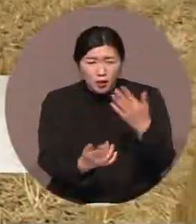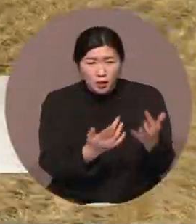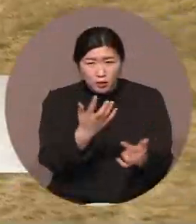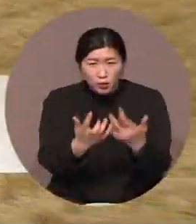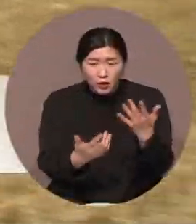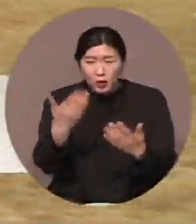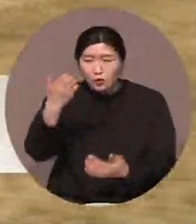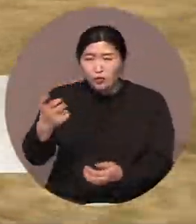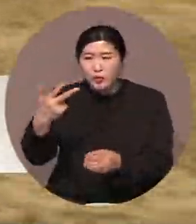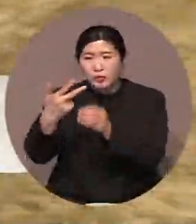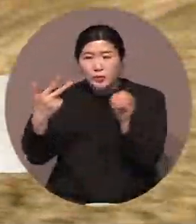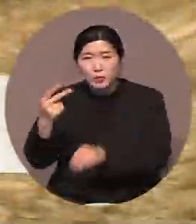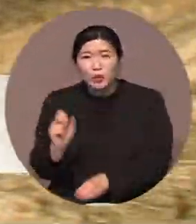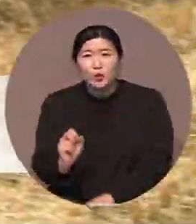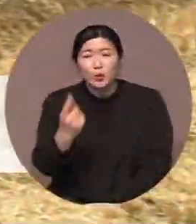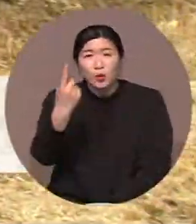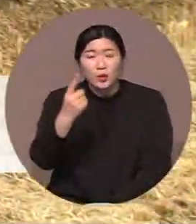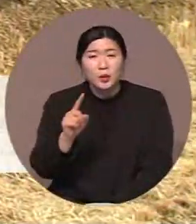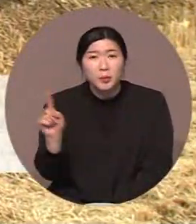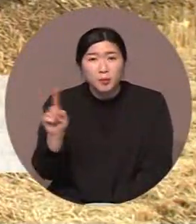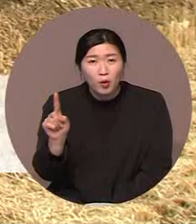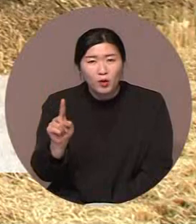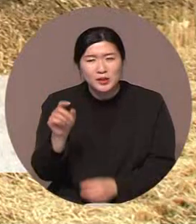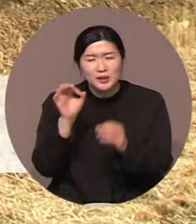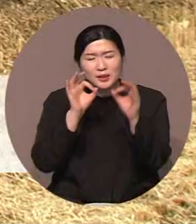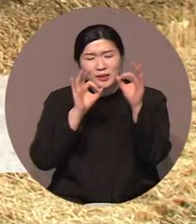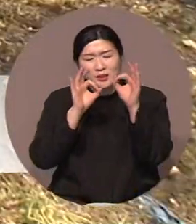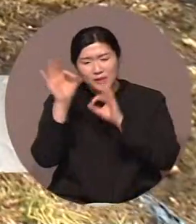97.2%에 해당하는 601은